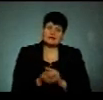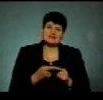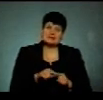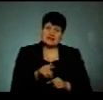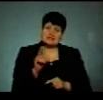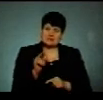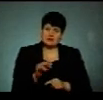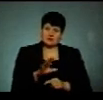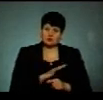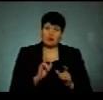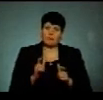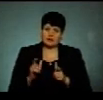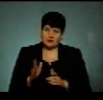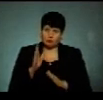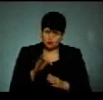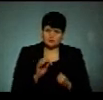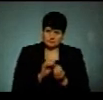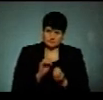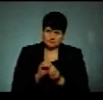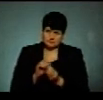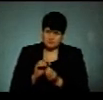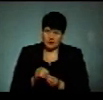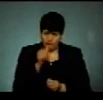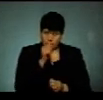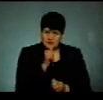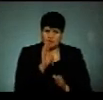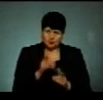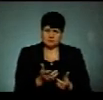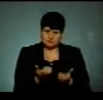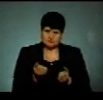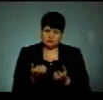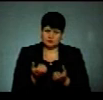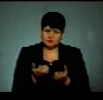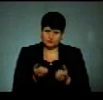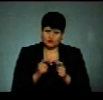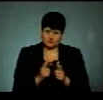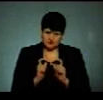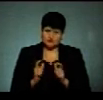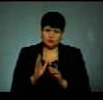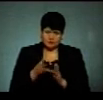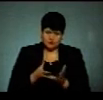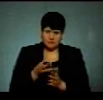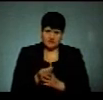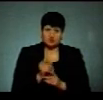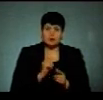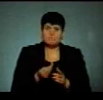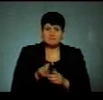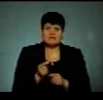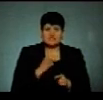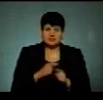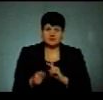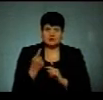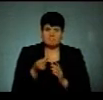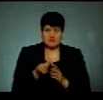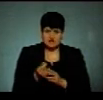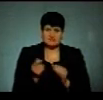яка прийшла у платіжках, вона буде сталою, щомісяця вона буде приходити і людям потрібно оплачувати. Якщо платити швидше, ми одним платежем